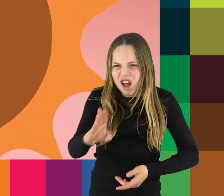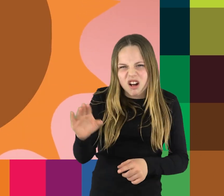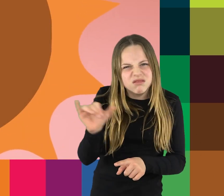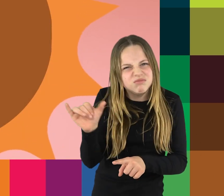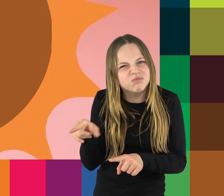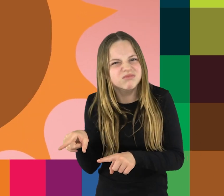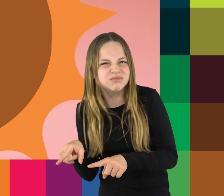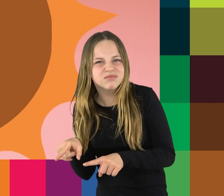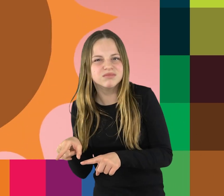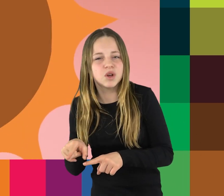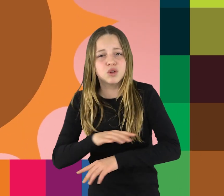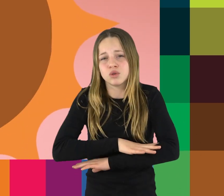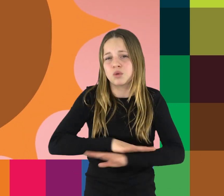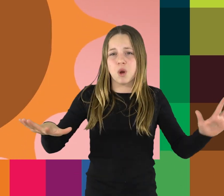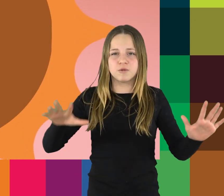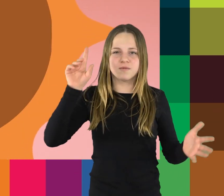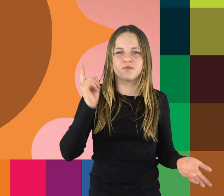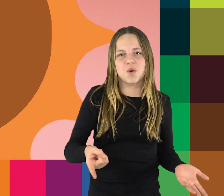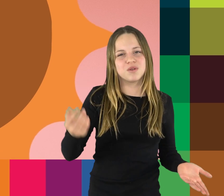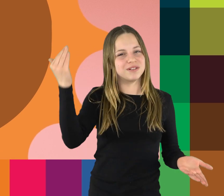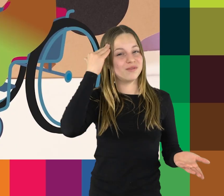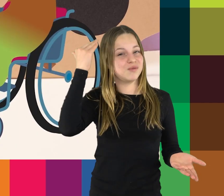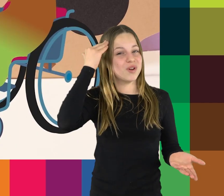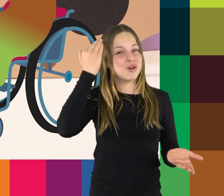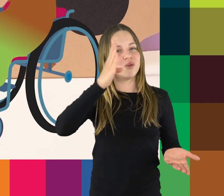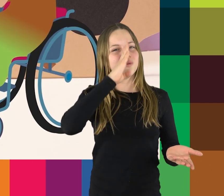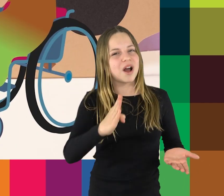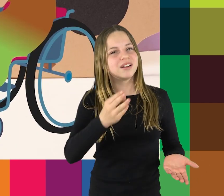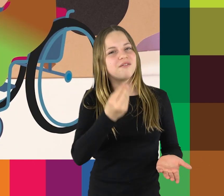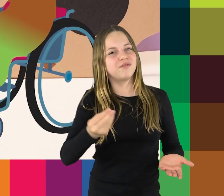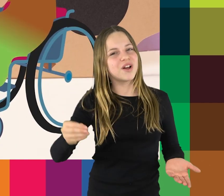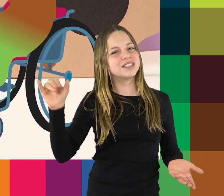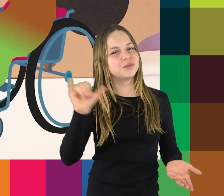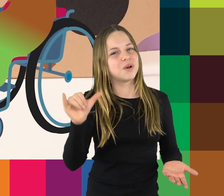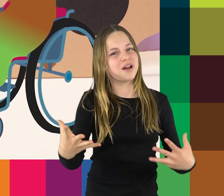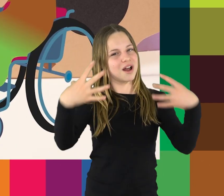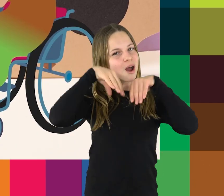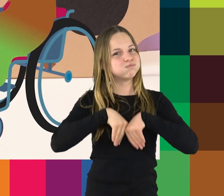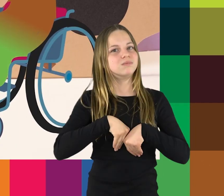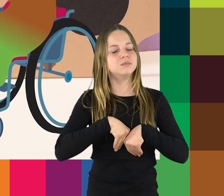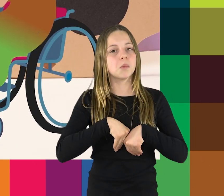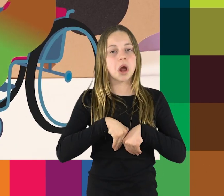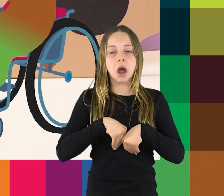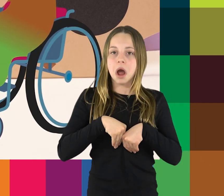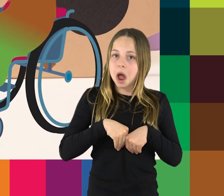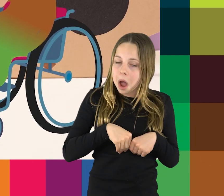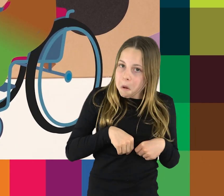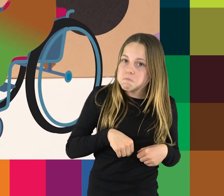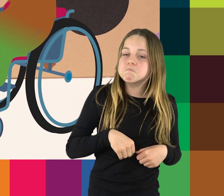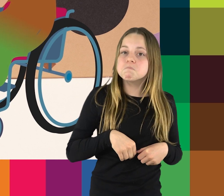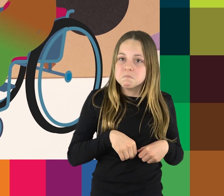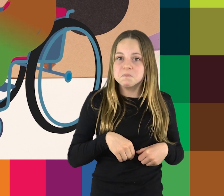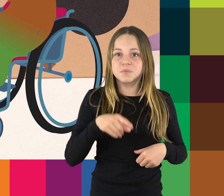Tout le monde doit connaître les droits des enfants. Et toi, à qui peux-tu parler des droits des enfants?